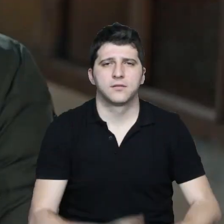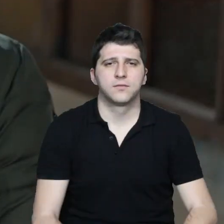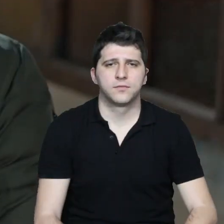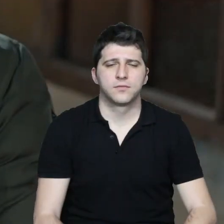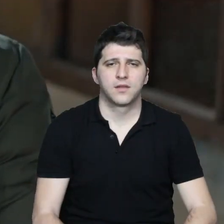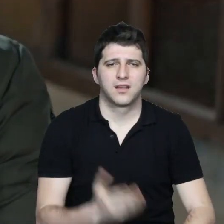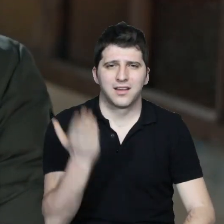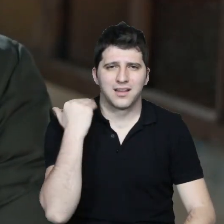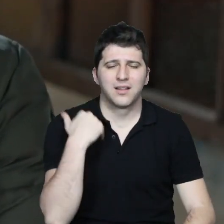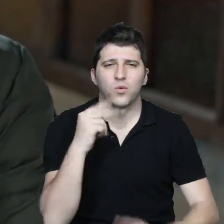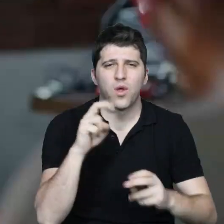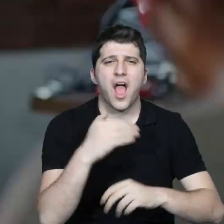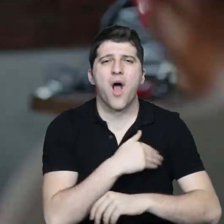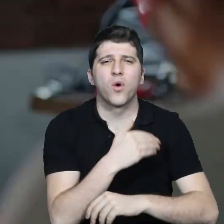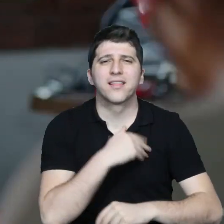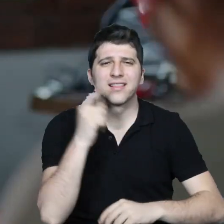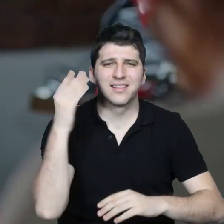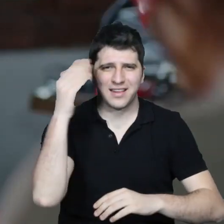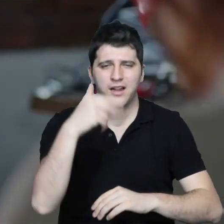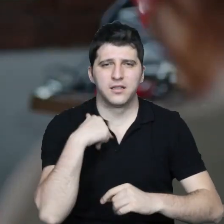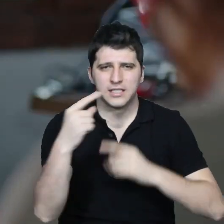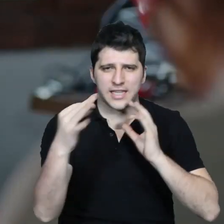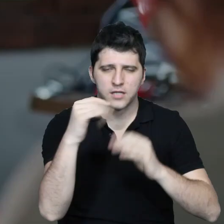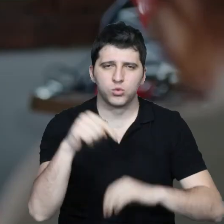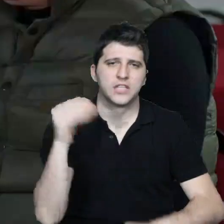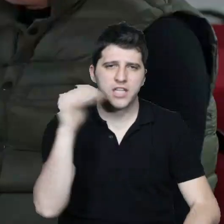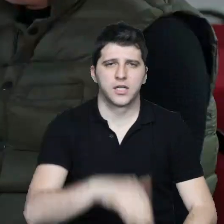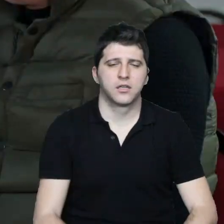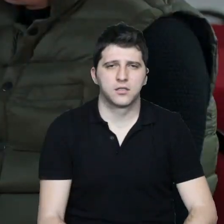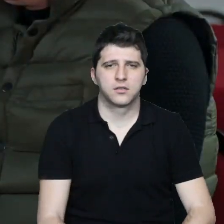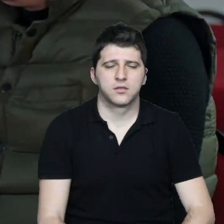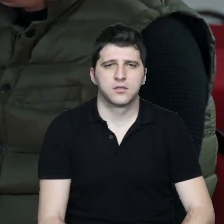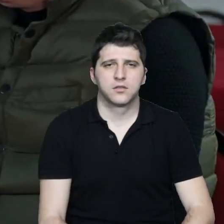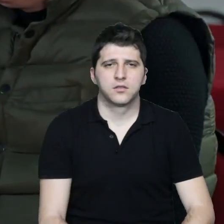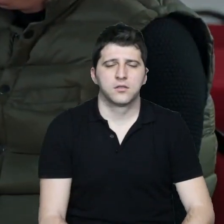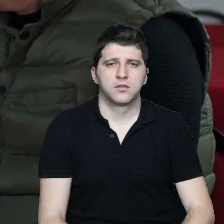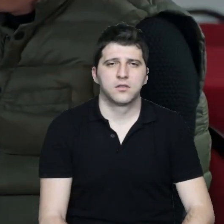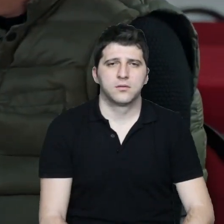Geçen gün konağa avukat bir müşterim gelmişti. Onunla irtibat kurdum. Bugün o gelecek.